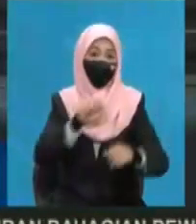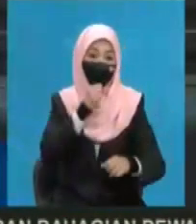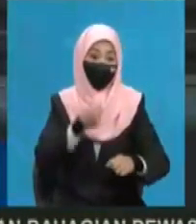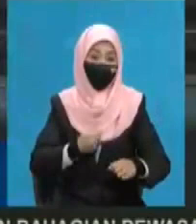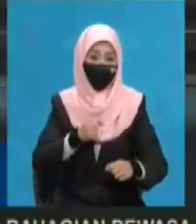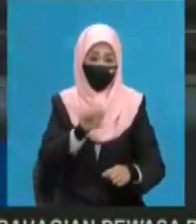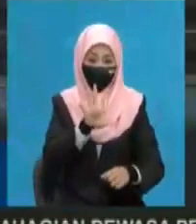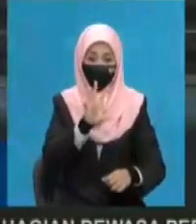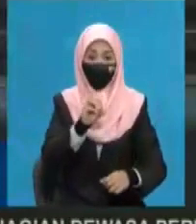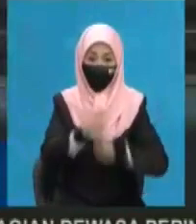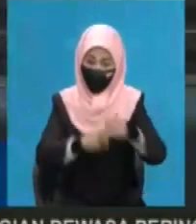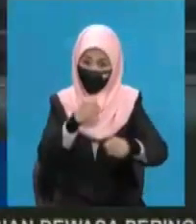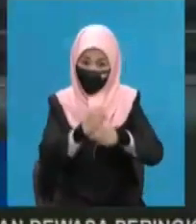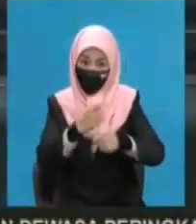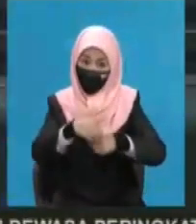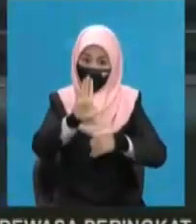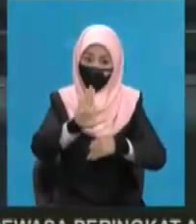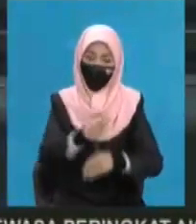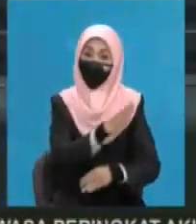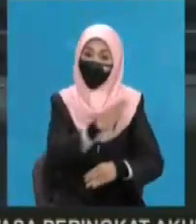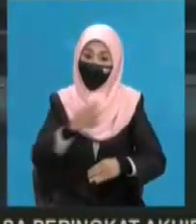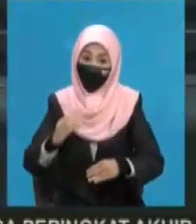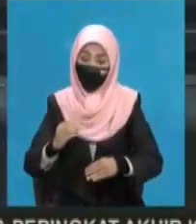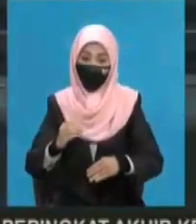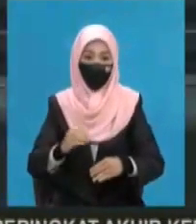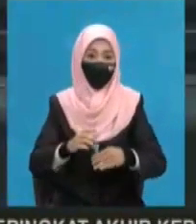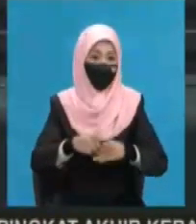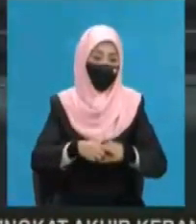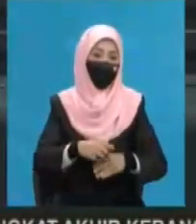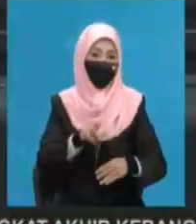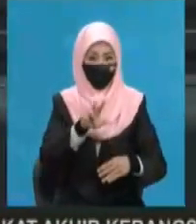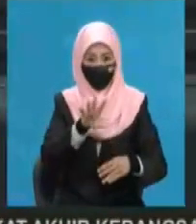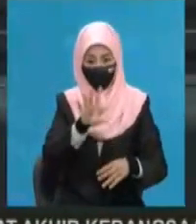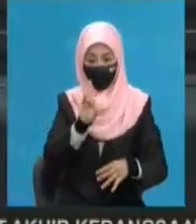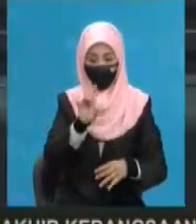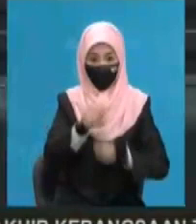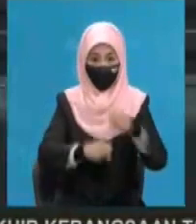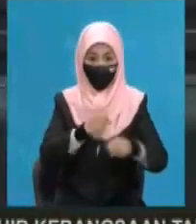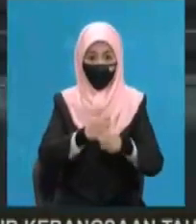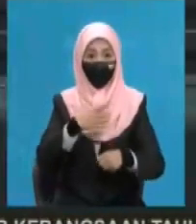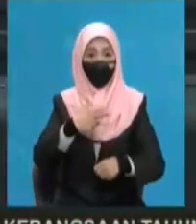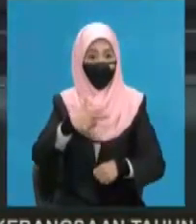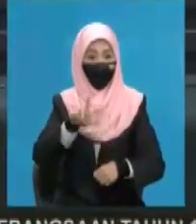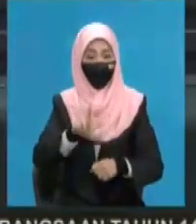50 tahun keatas diikuti dengan mereka yang berumur 18 tahun keatas